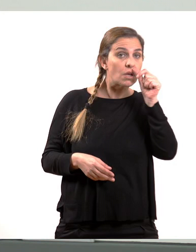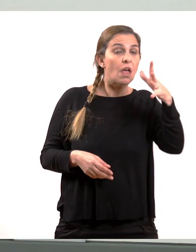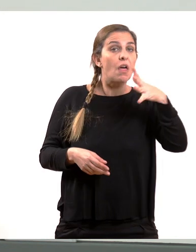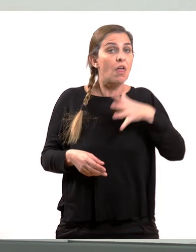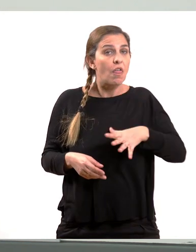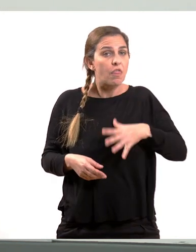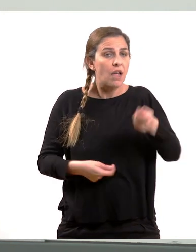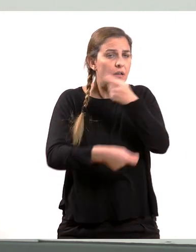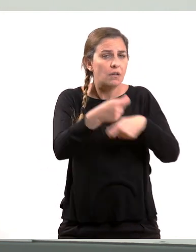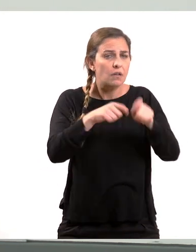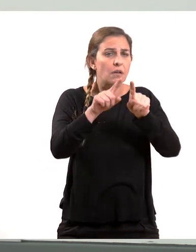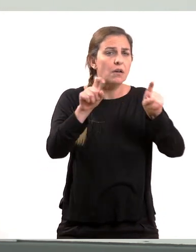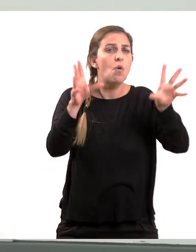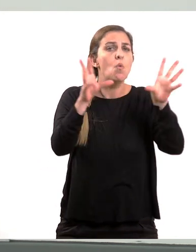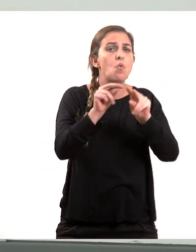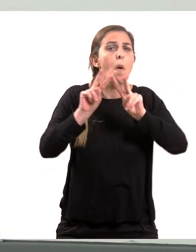προμήθειες για το μαγαζί του.